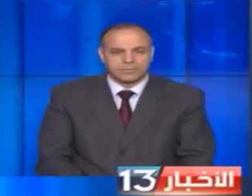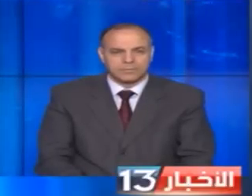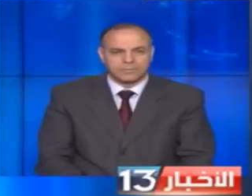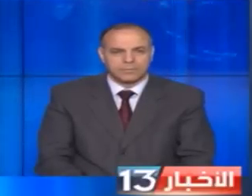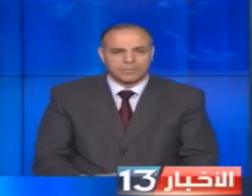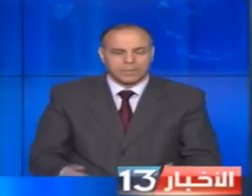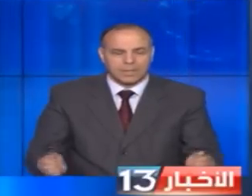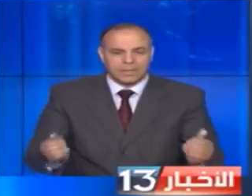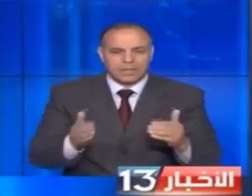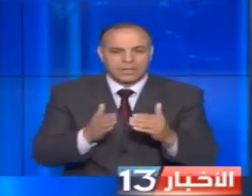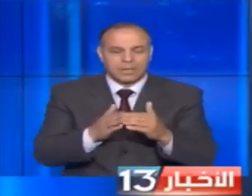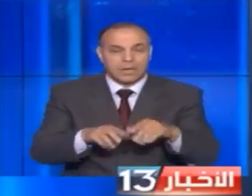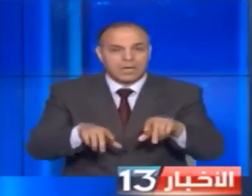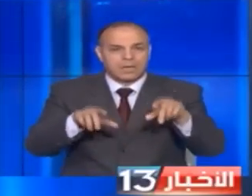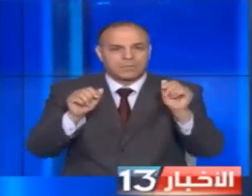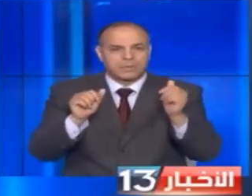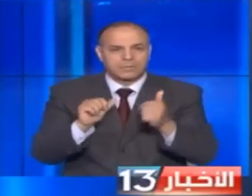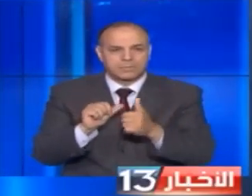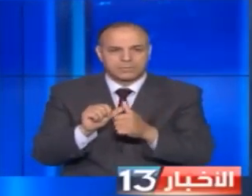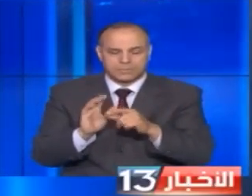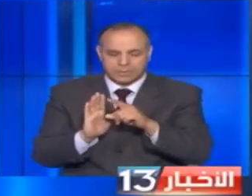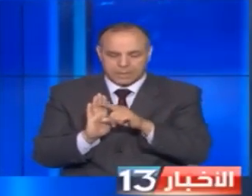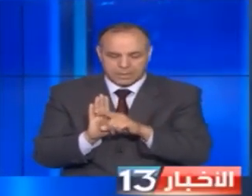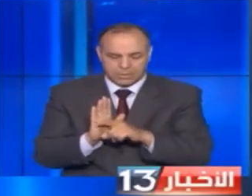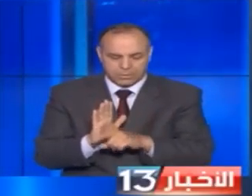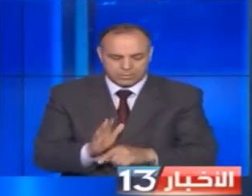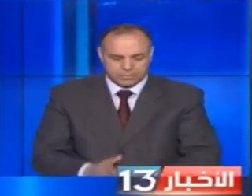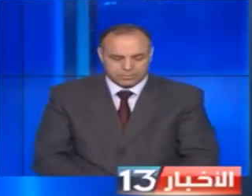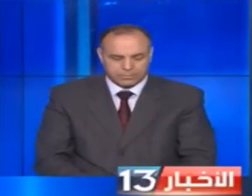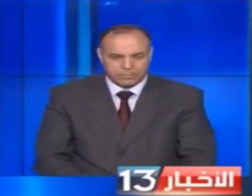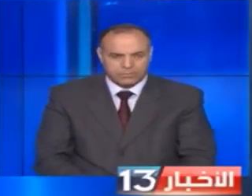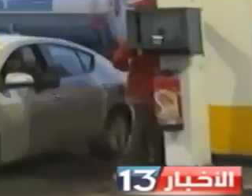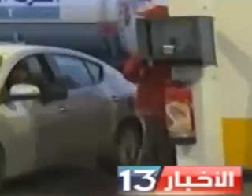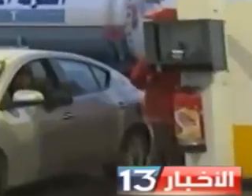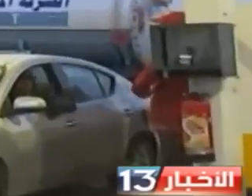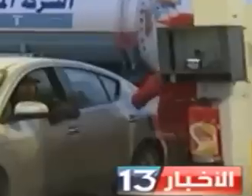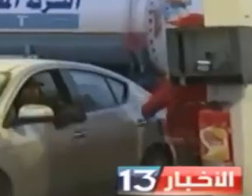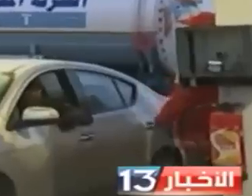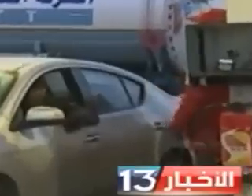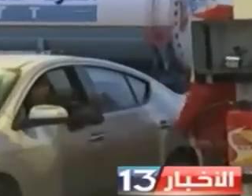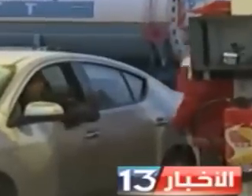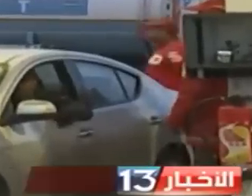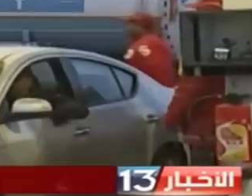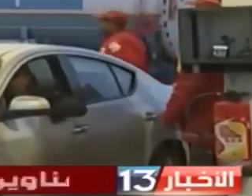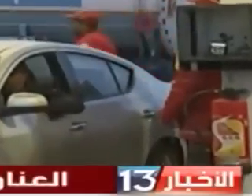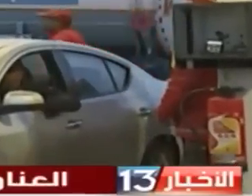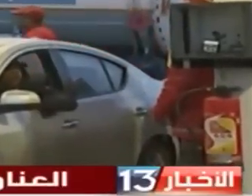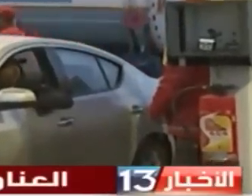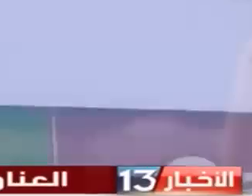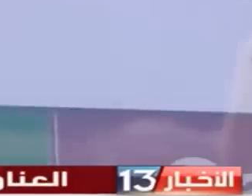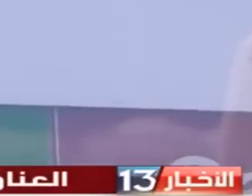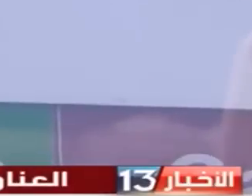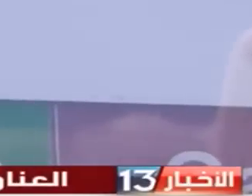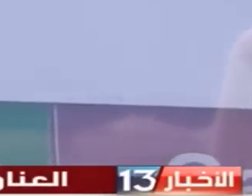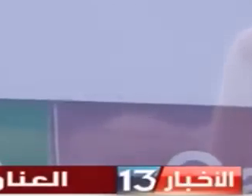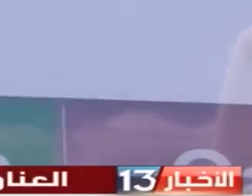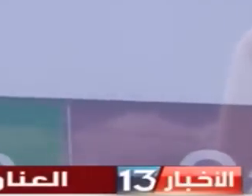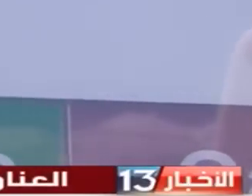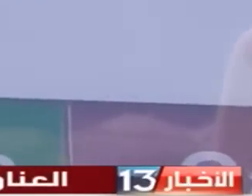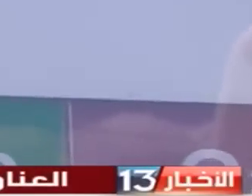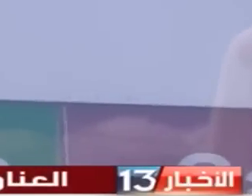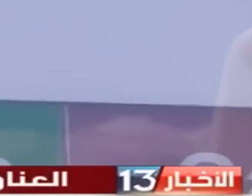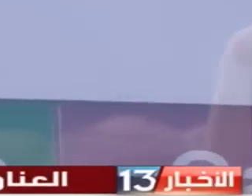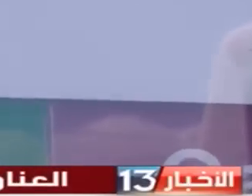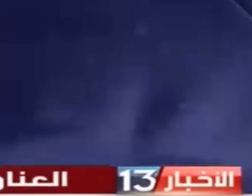ختام النشره وهذا تذكير بالعناوين تواصل تزويد محطات بيع البندين بالوقود